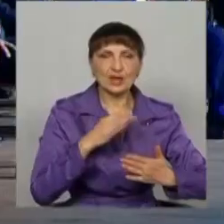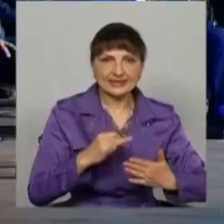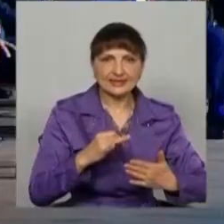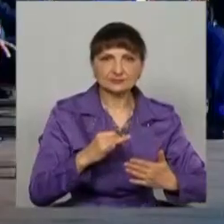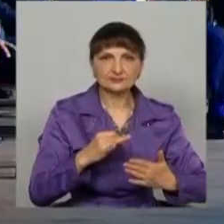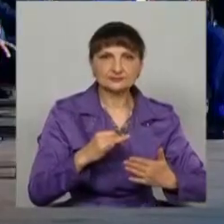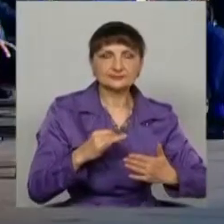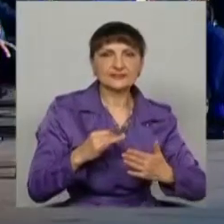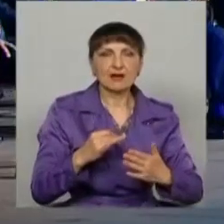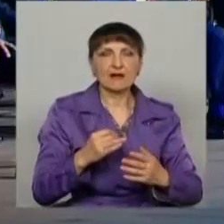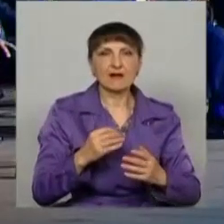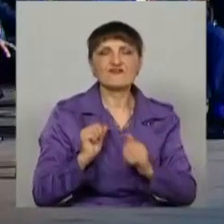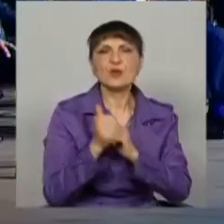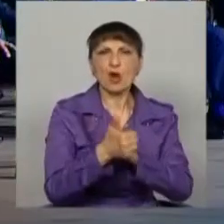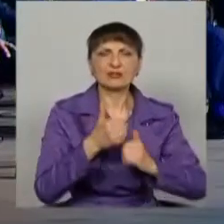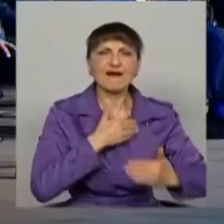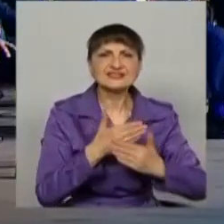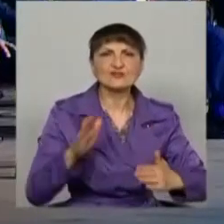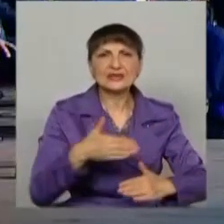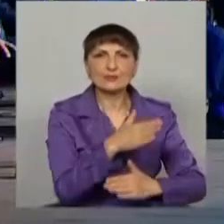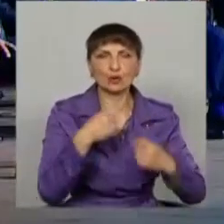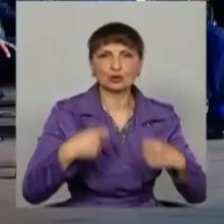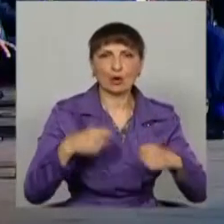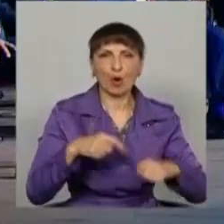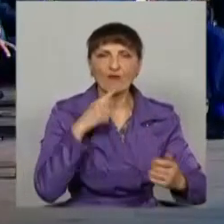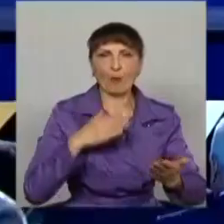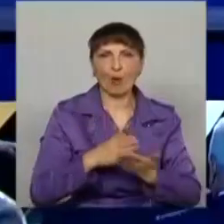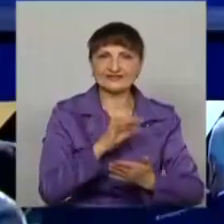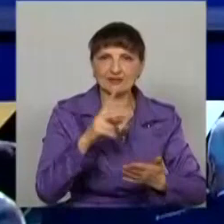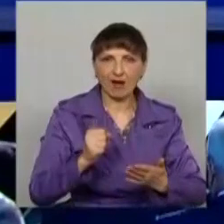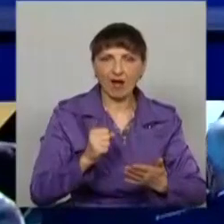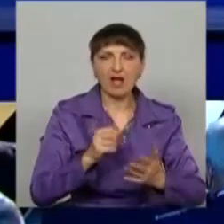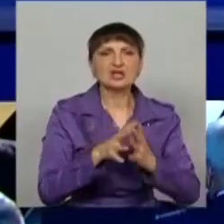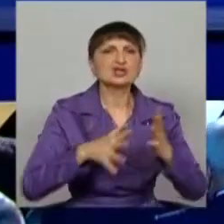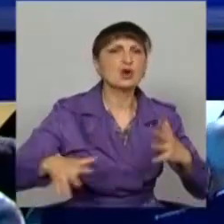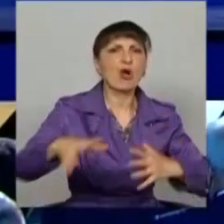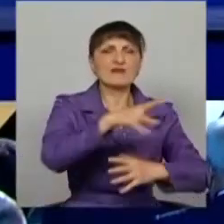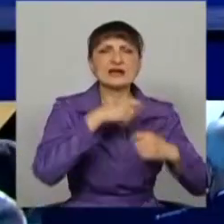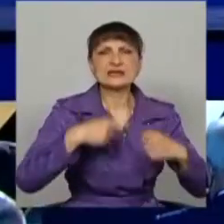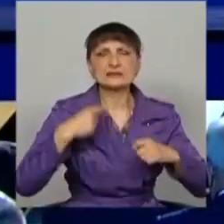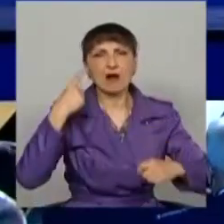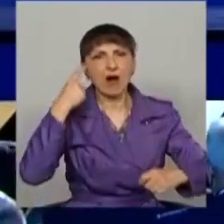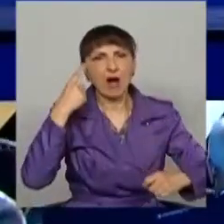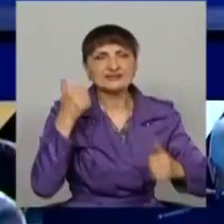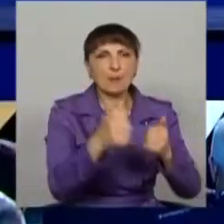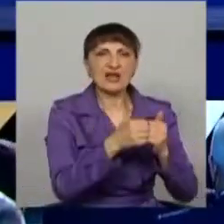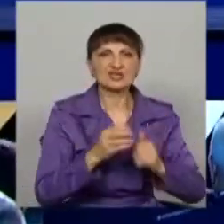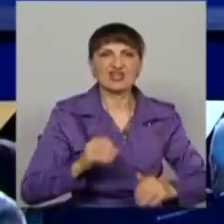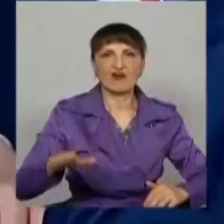сказал бы проактивную и гибкую торговую политику с широким охватом рынков Азии и Ближнего